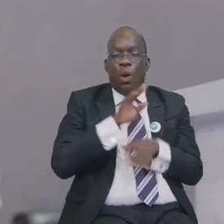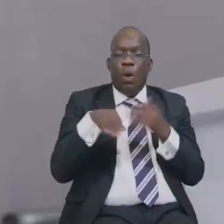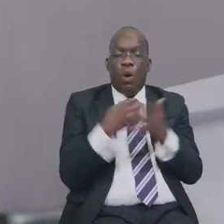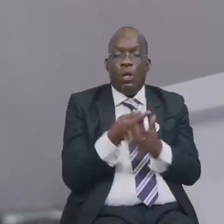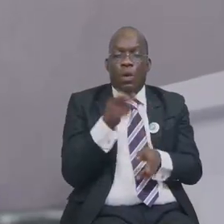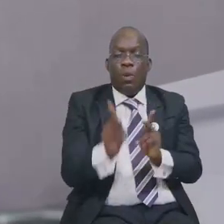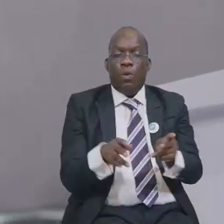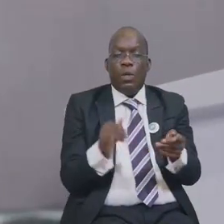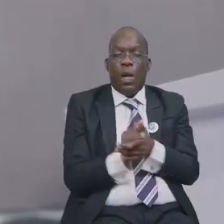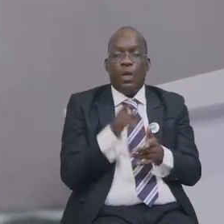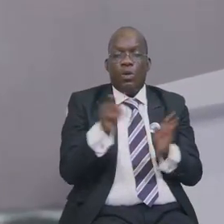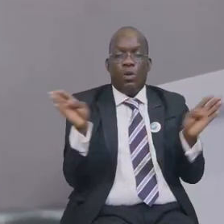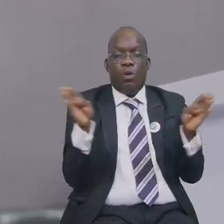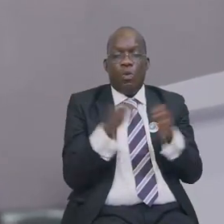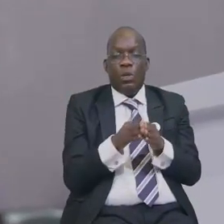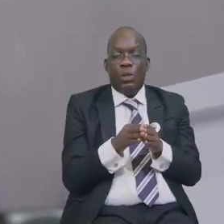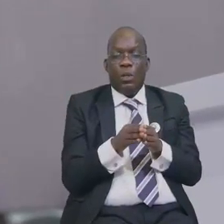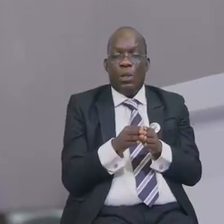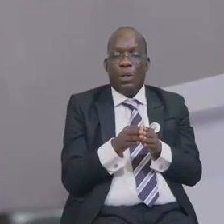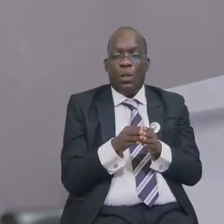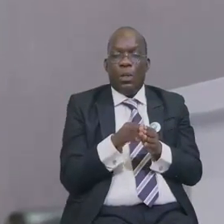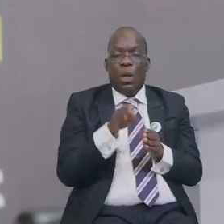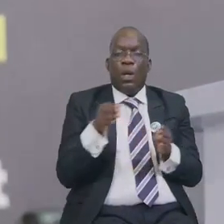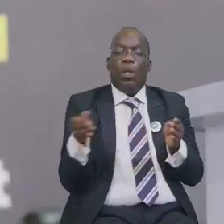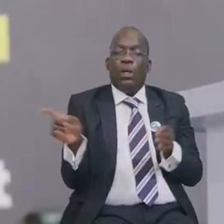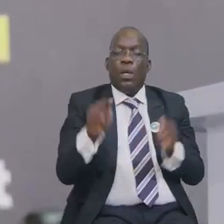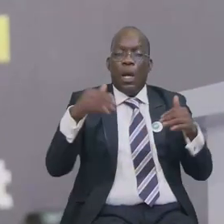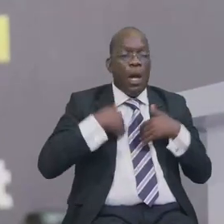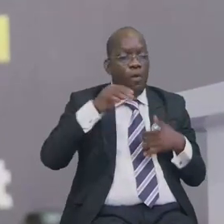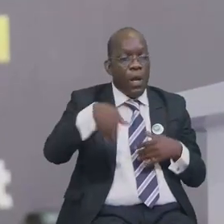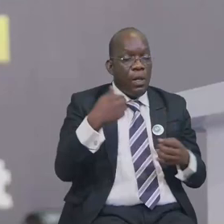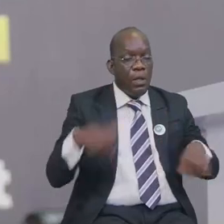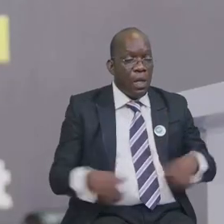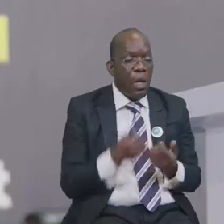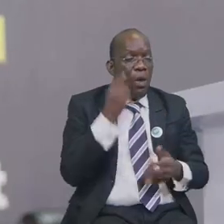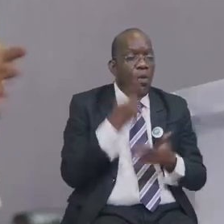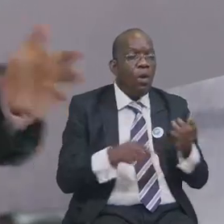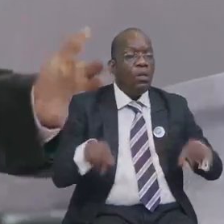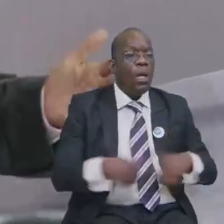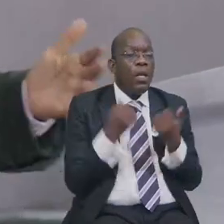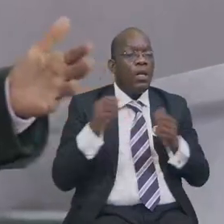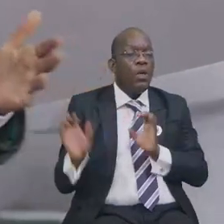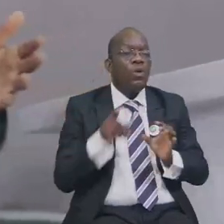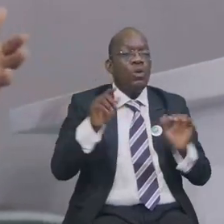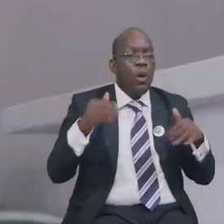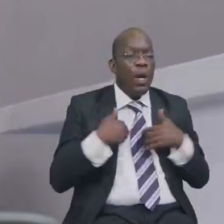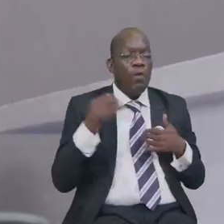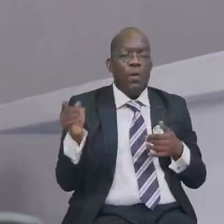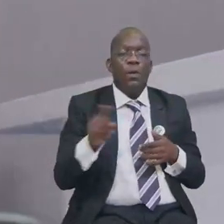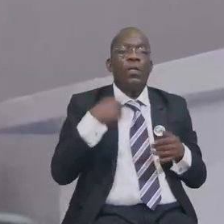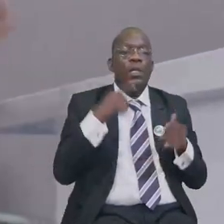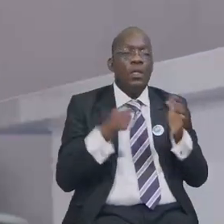Et tous ceux que tu vas rencontrer, et s'ils ont un défi, tu leur demandes, quel défi avez-vous? Ils disent, voici le